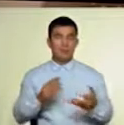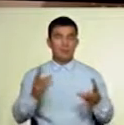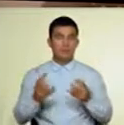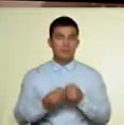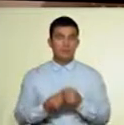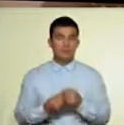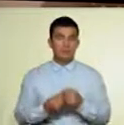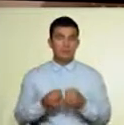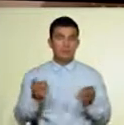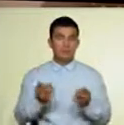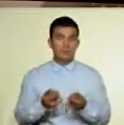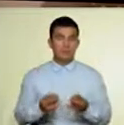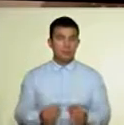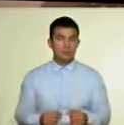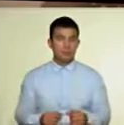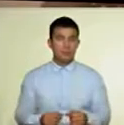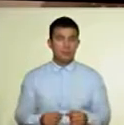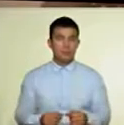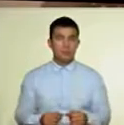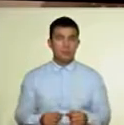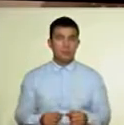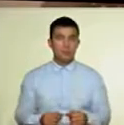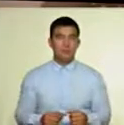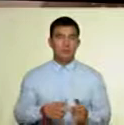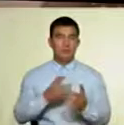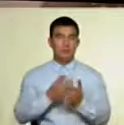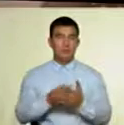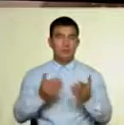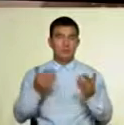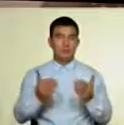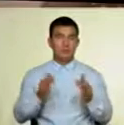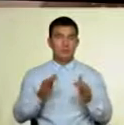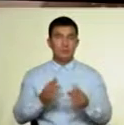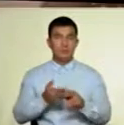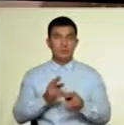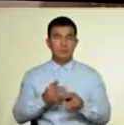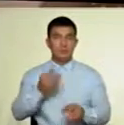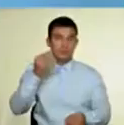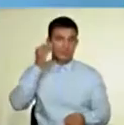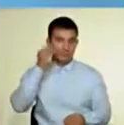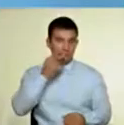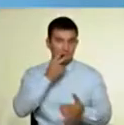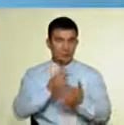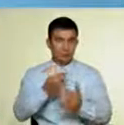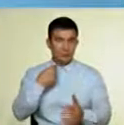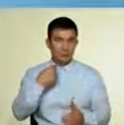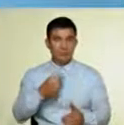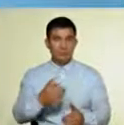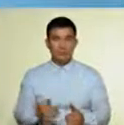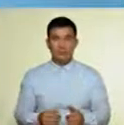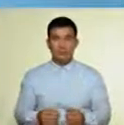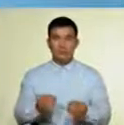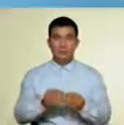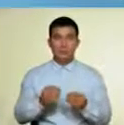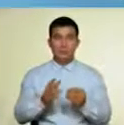jamlanmasi bo'lishi kerak. Shu o'rinda yana bir ifodani keltirib o'tamiz.